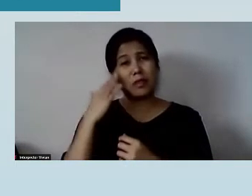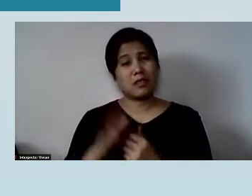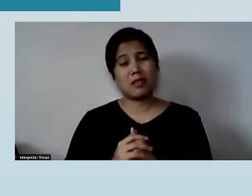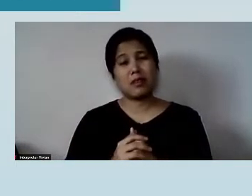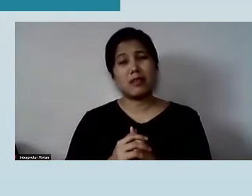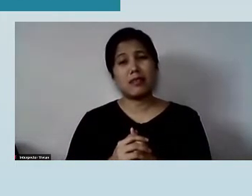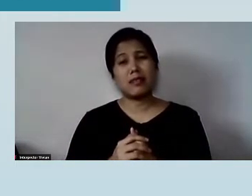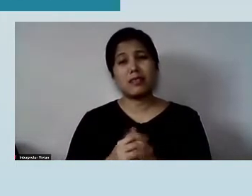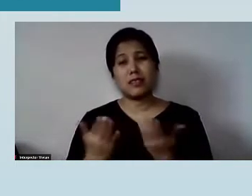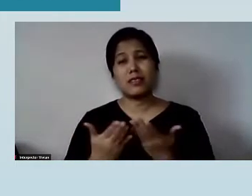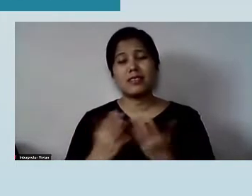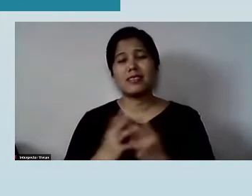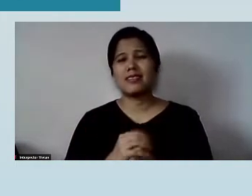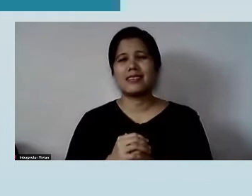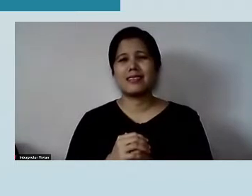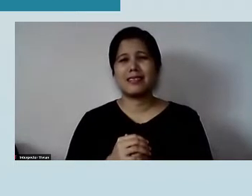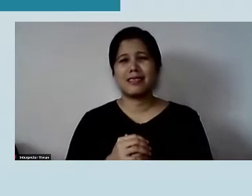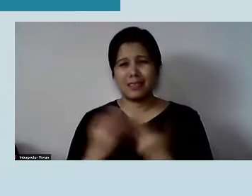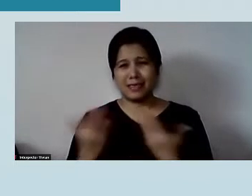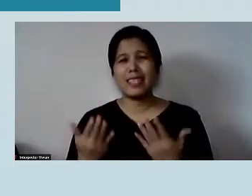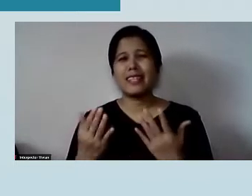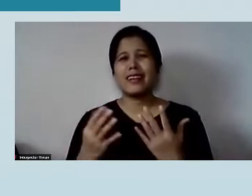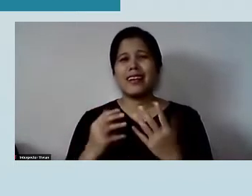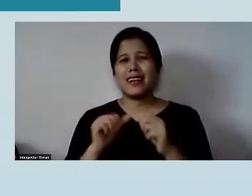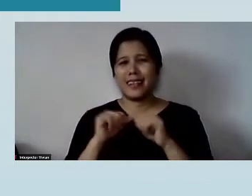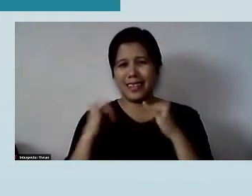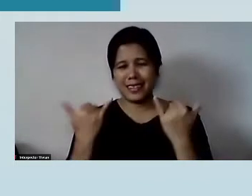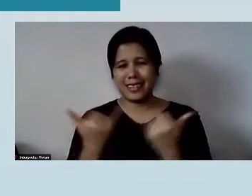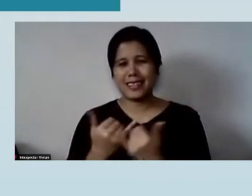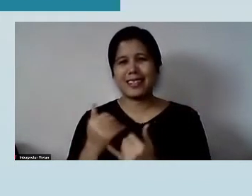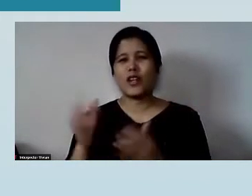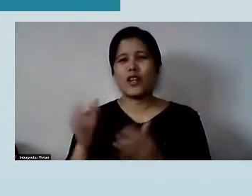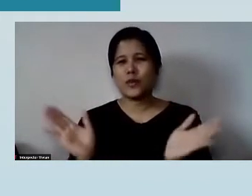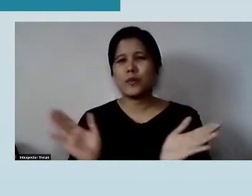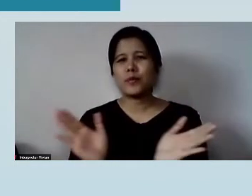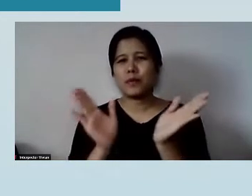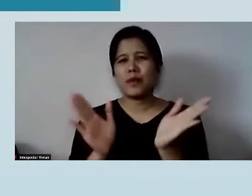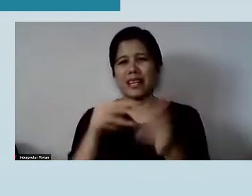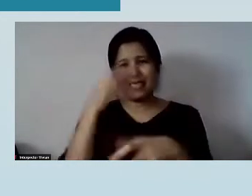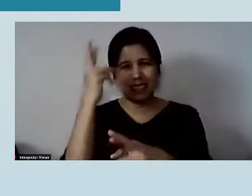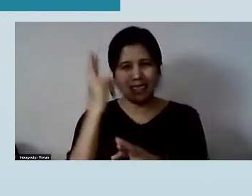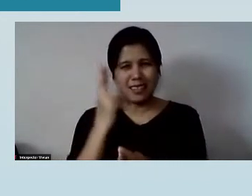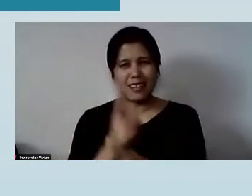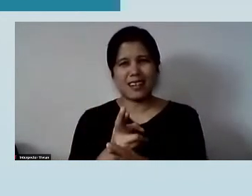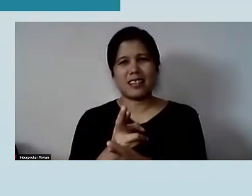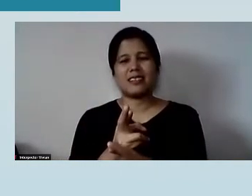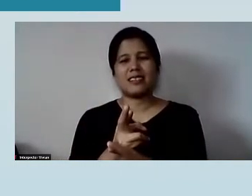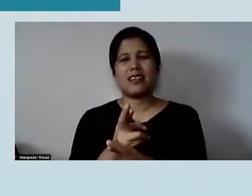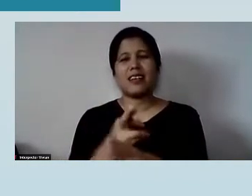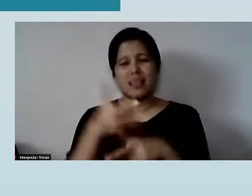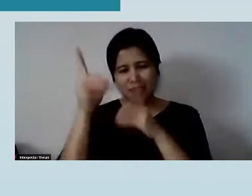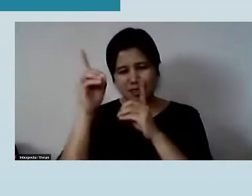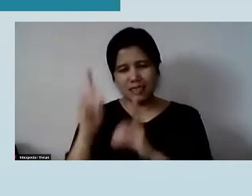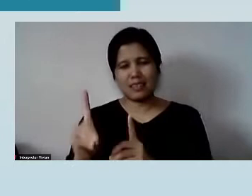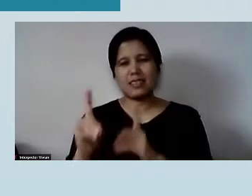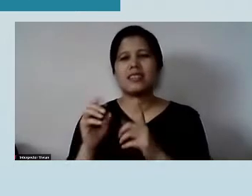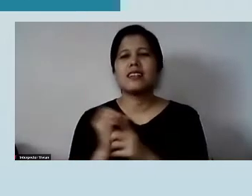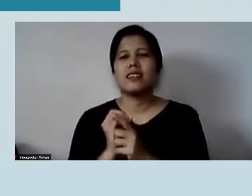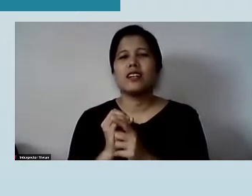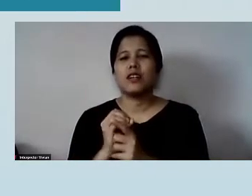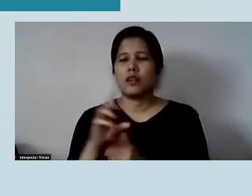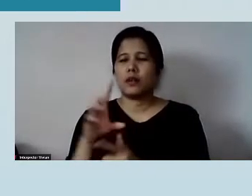ko hahantong sa ganitong agency of the government to promote the rights and dignity of persons with